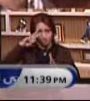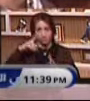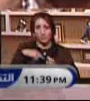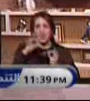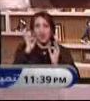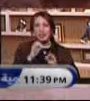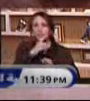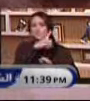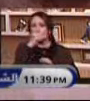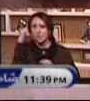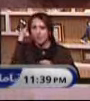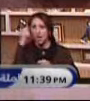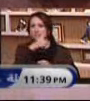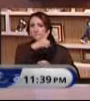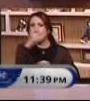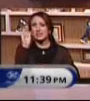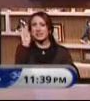قتل وهو فقير